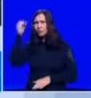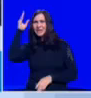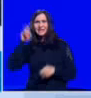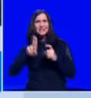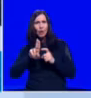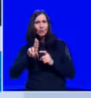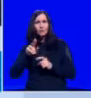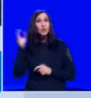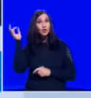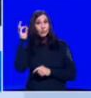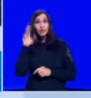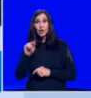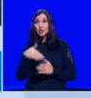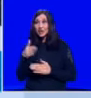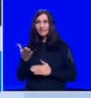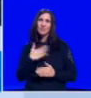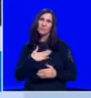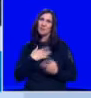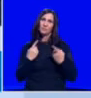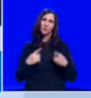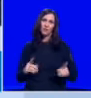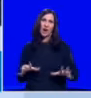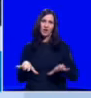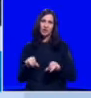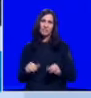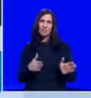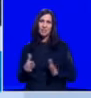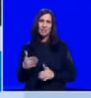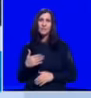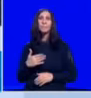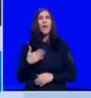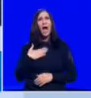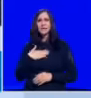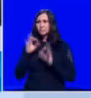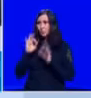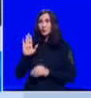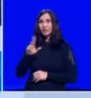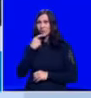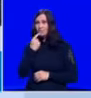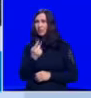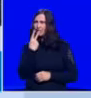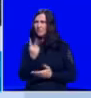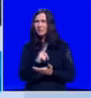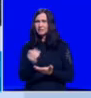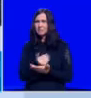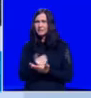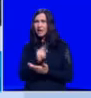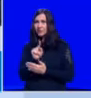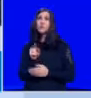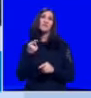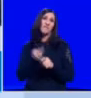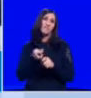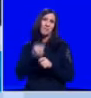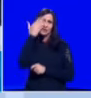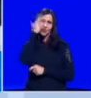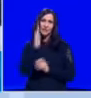го чуем какво ще каже след вас? Имам друг ангажимент в интерес. Ще ви кажа. Да, но вие съм сигурен, че го питате, защото гледам, че не спестявате въпроси, което ви прави чест,